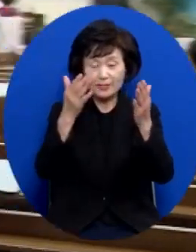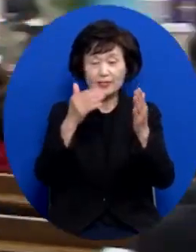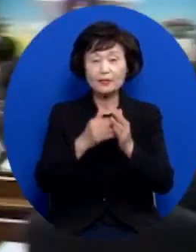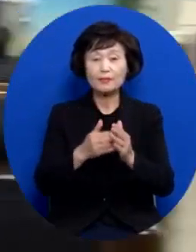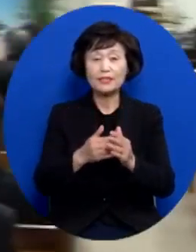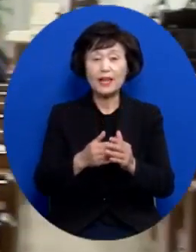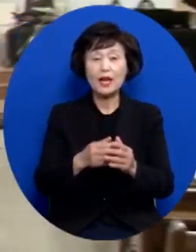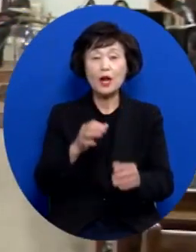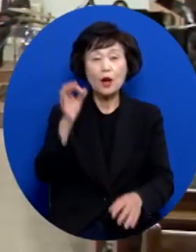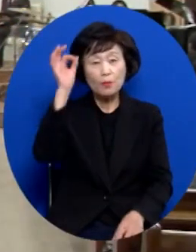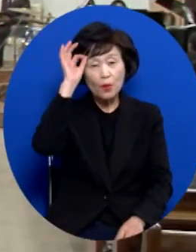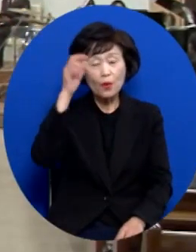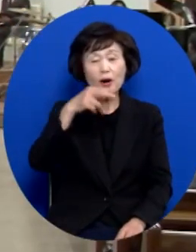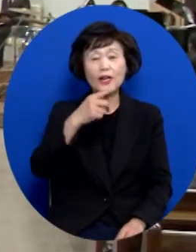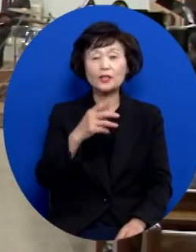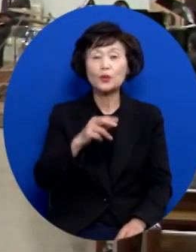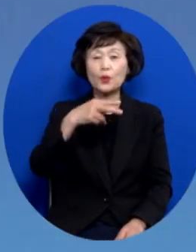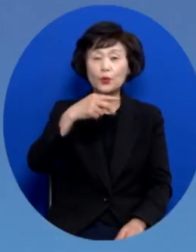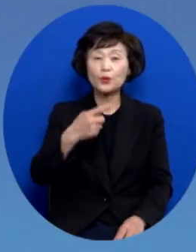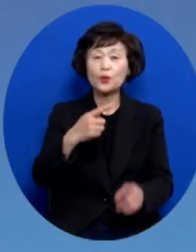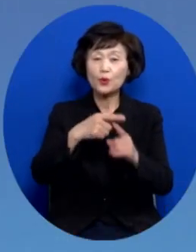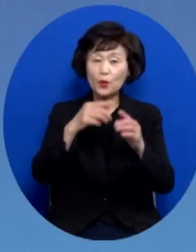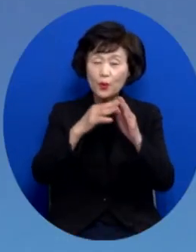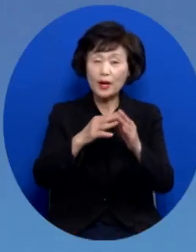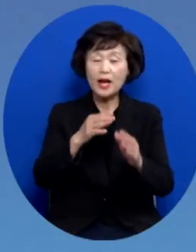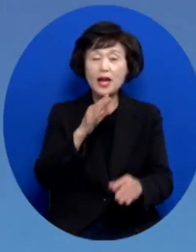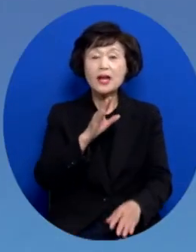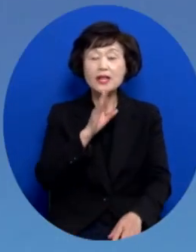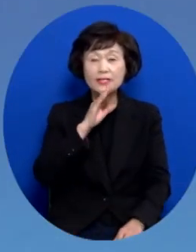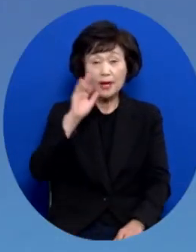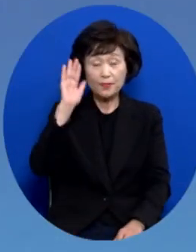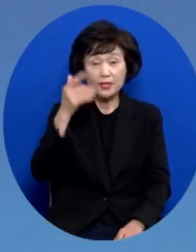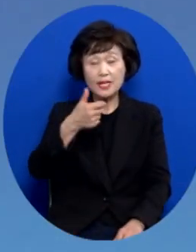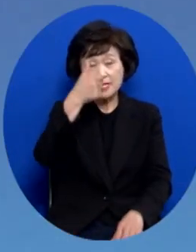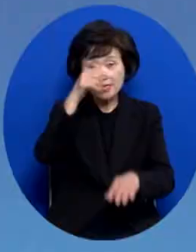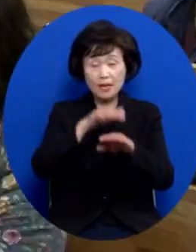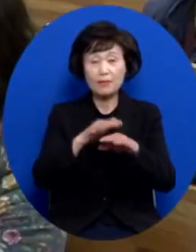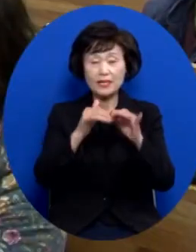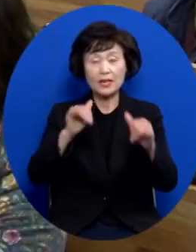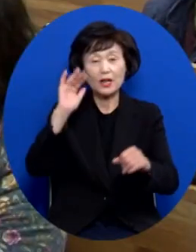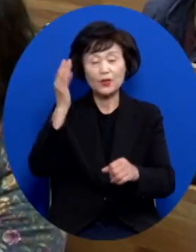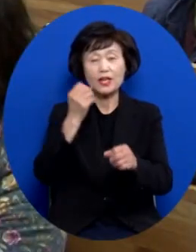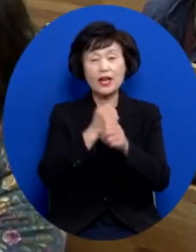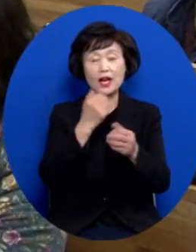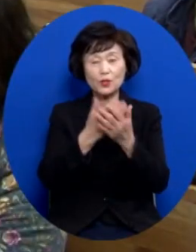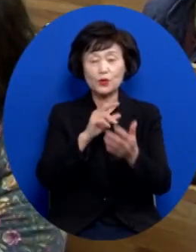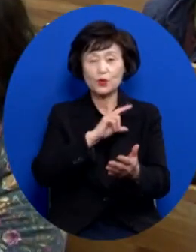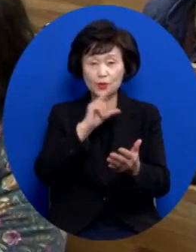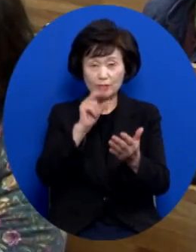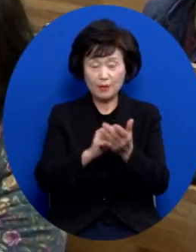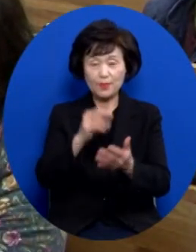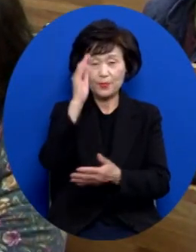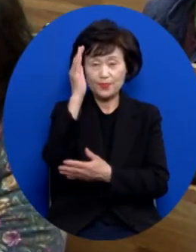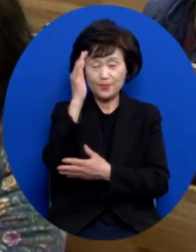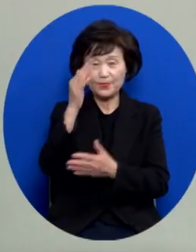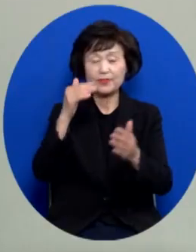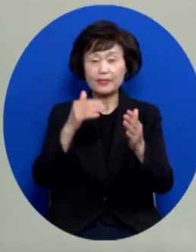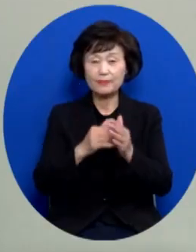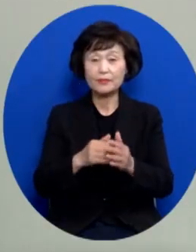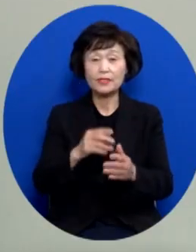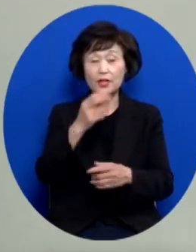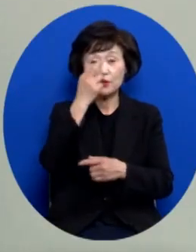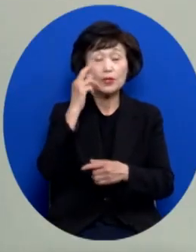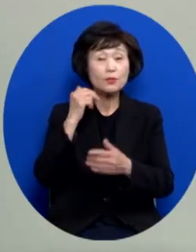포항 동도교회가 참된 예배자가 되게 하소서를 주제로 말씀 무흥성회를 열었습니다. 강사로 나선 한소망교회 최봉규